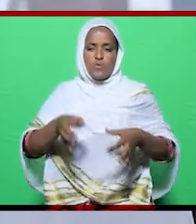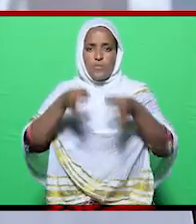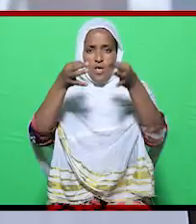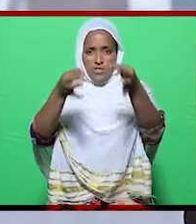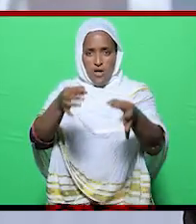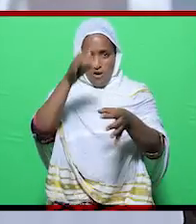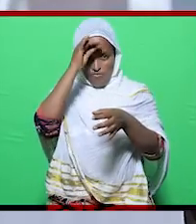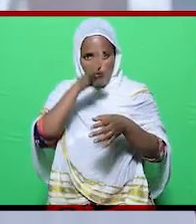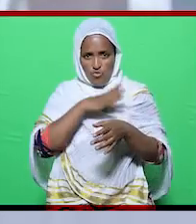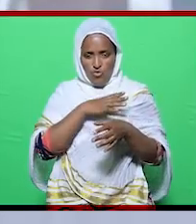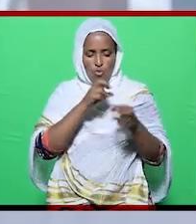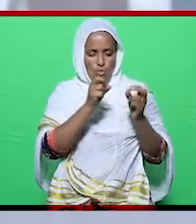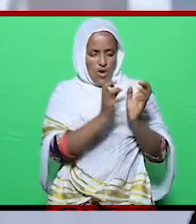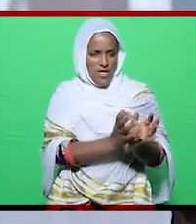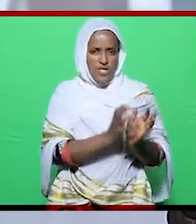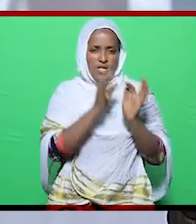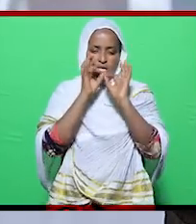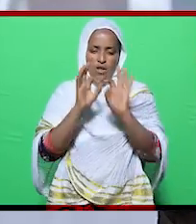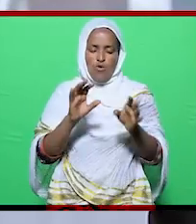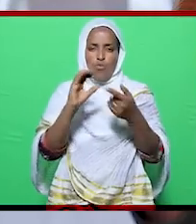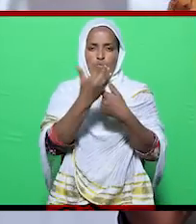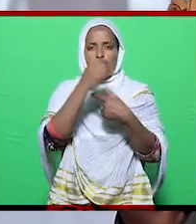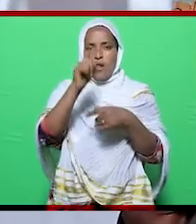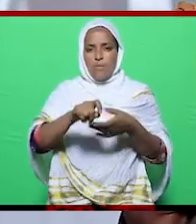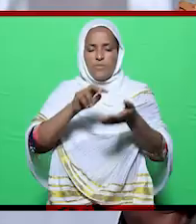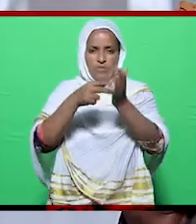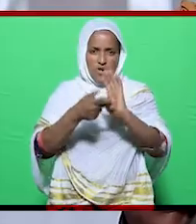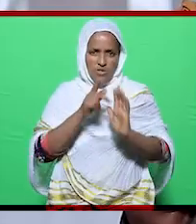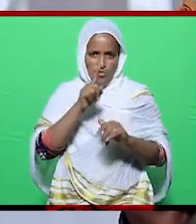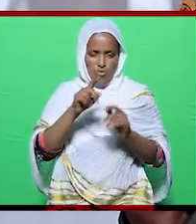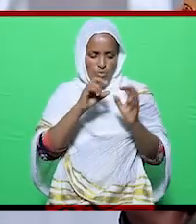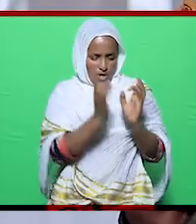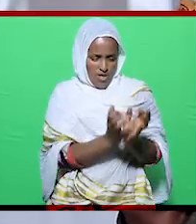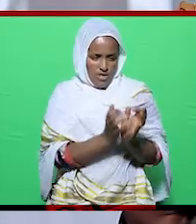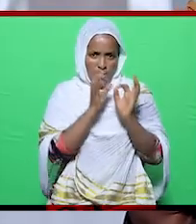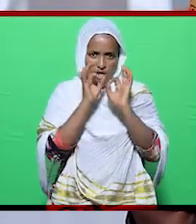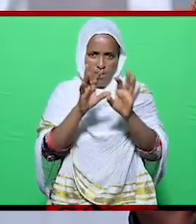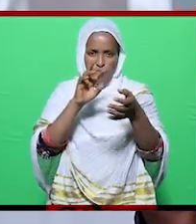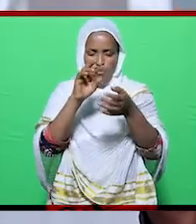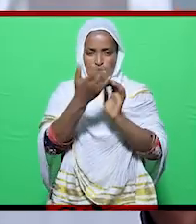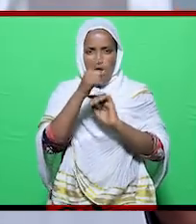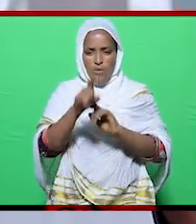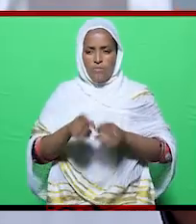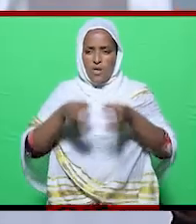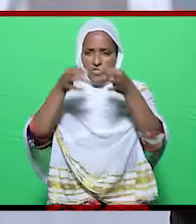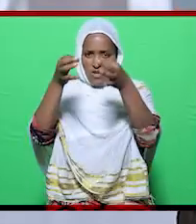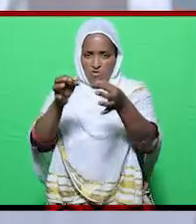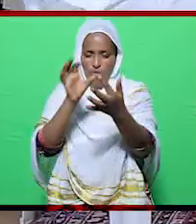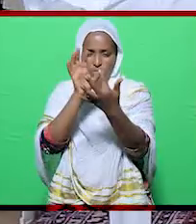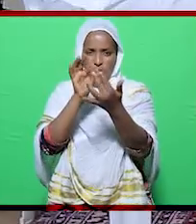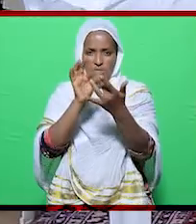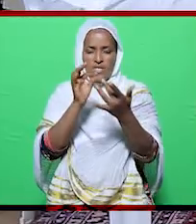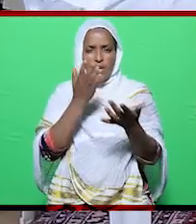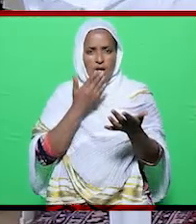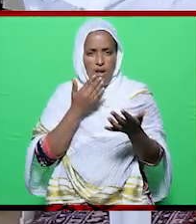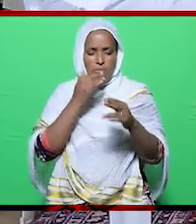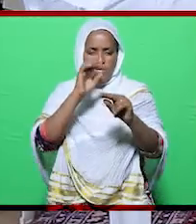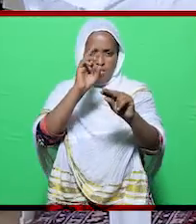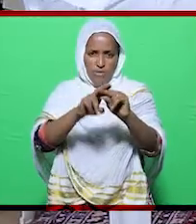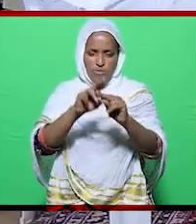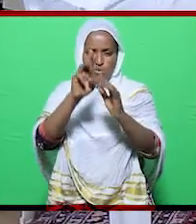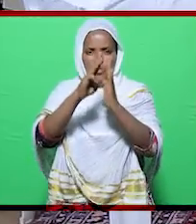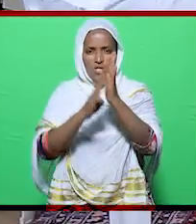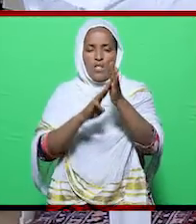ያ ሃይማኖት የሚያስተላልፈው ሰው ወገንተኝነት የሌለው መሆን አለበት ማለት ነው። ወገንተኝነት የሌለው የሚያስተላልፈው በተመረጠ